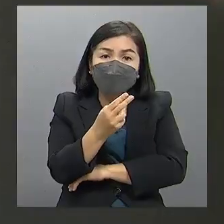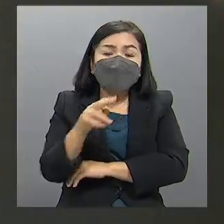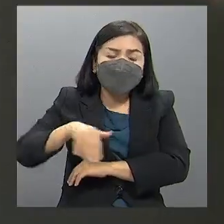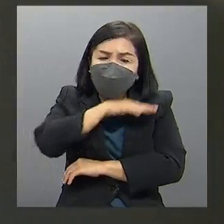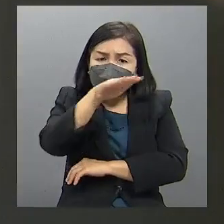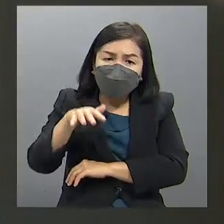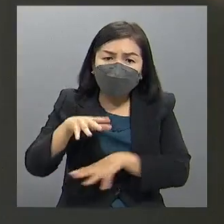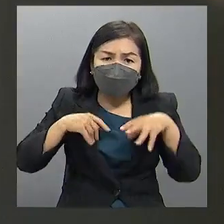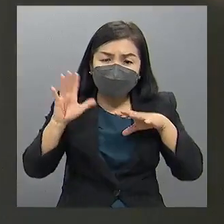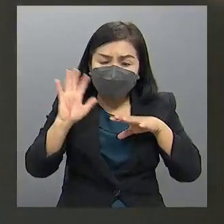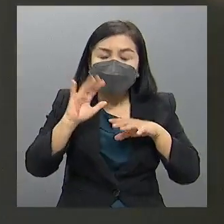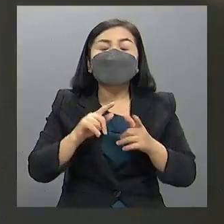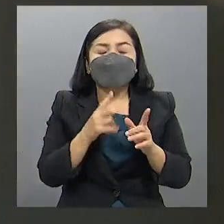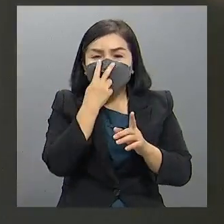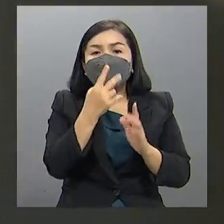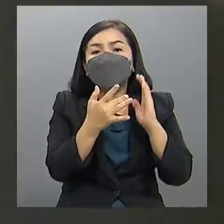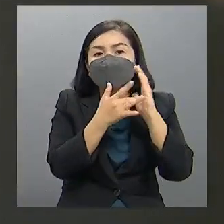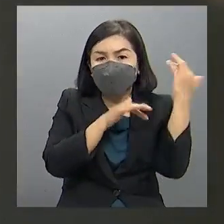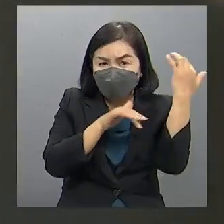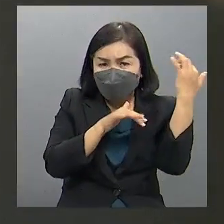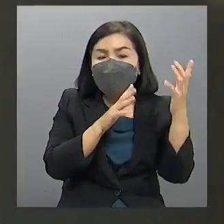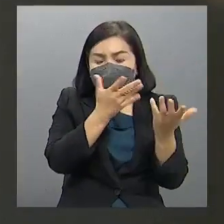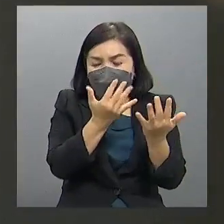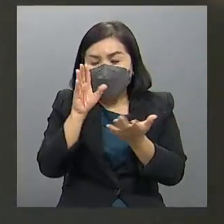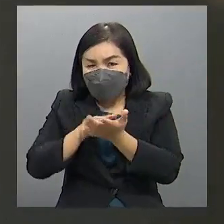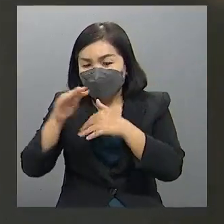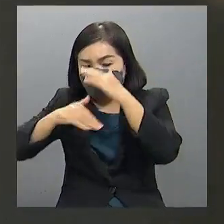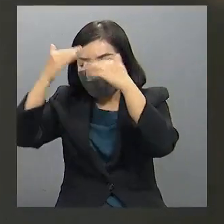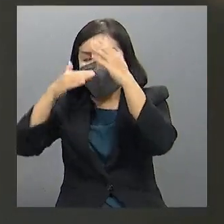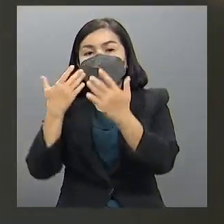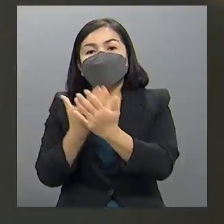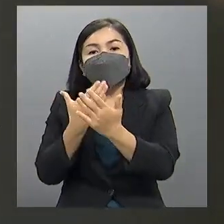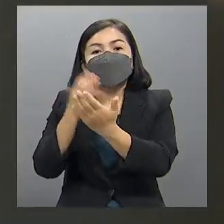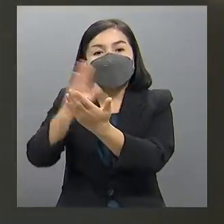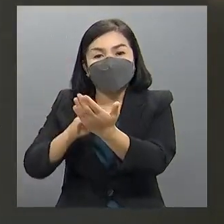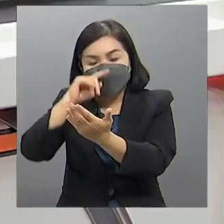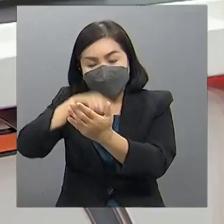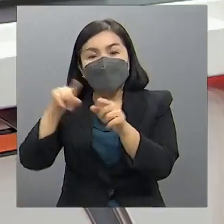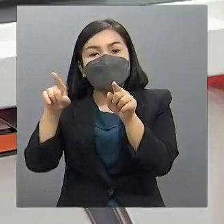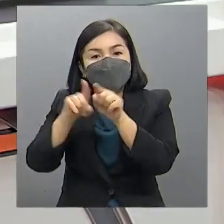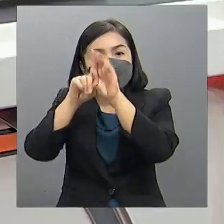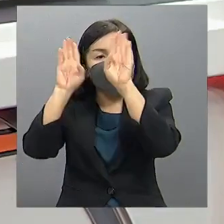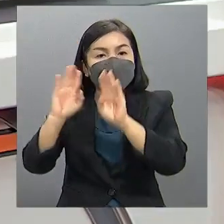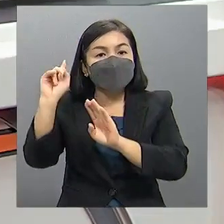ย้ำว่าจะนำเอาเรื่องเทคโนโลยีเดี่ยวมาพัฒนาเรื่องของระบบการเรียนประเทศด้วยเช่นกันโดยเฉพาะนวัตกรรมใหม่ๆค่ะค่ะขอบคุณค่ะกู